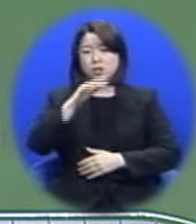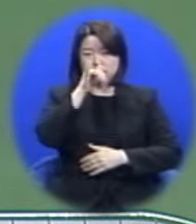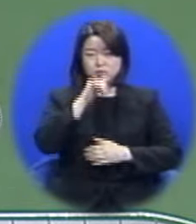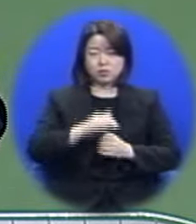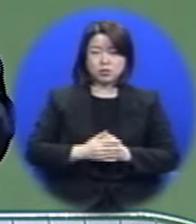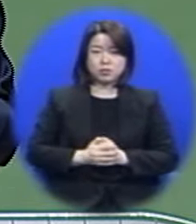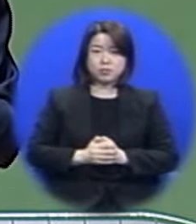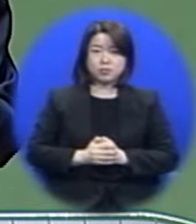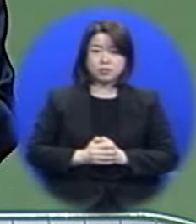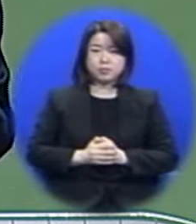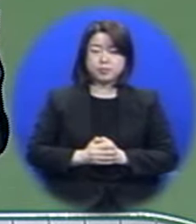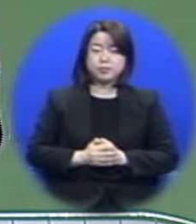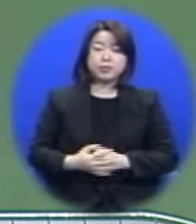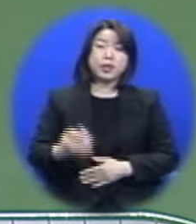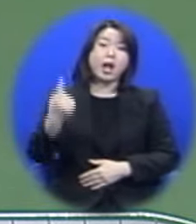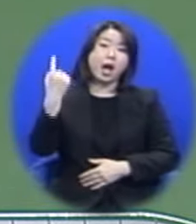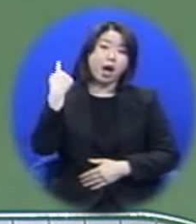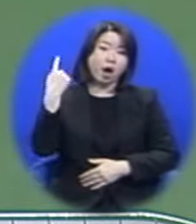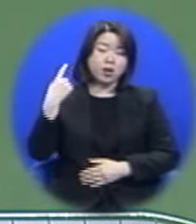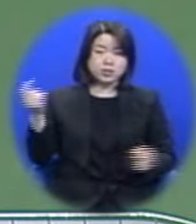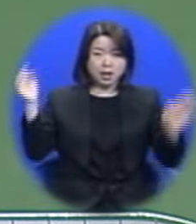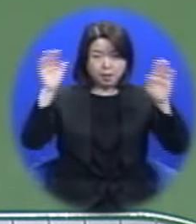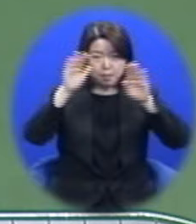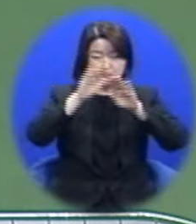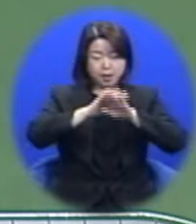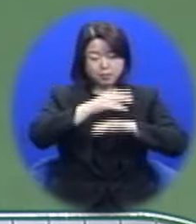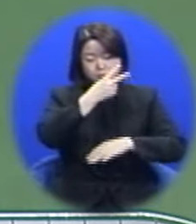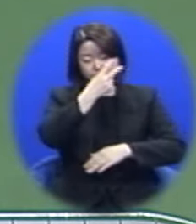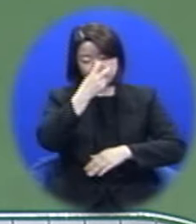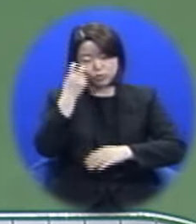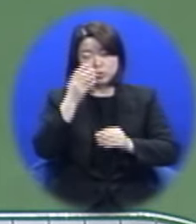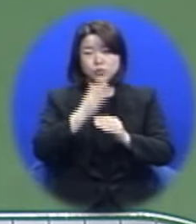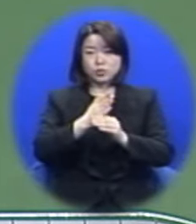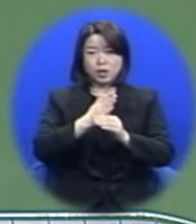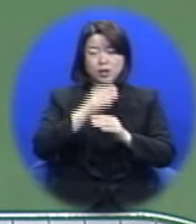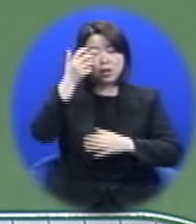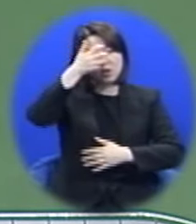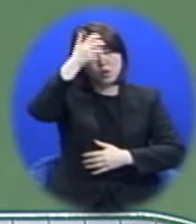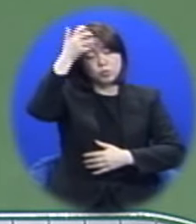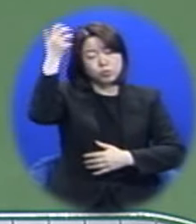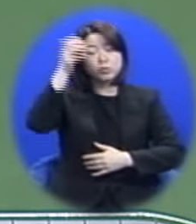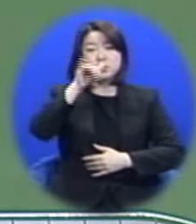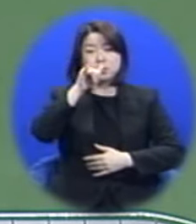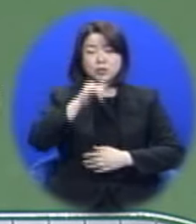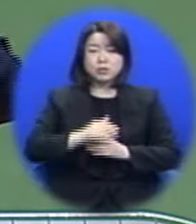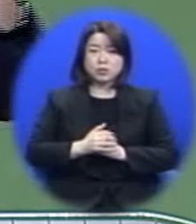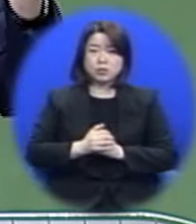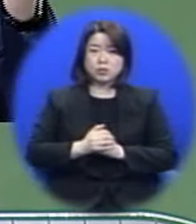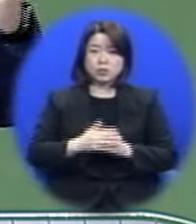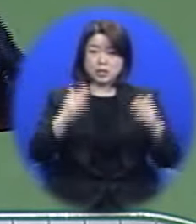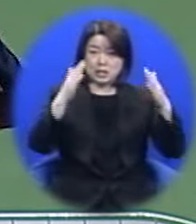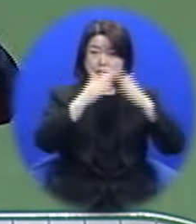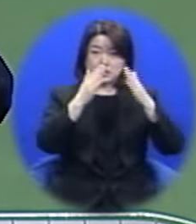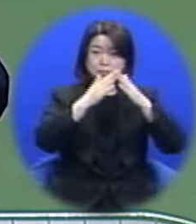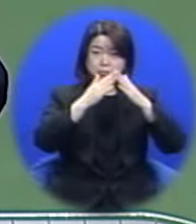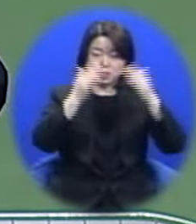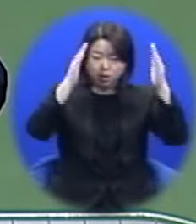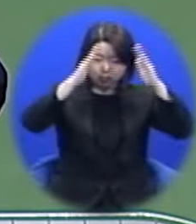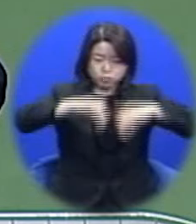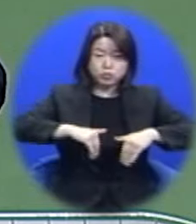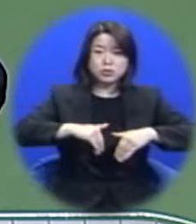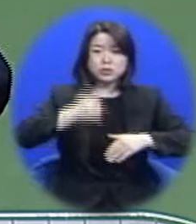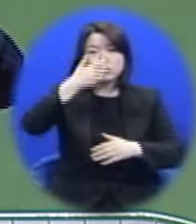어제 밤에 잠을 자는데 꿈을 꿨습니다. 집이 무너지는 꿈을